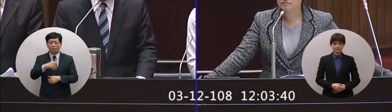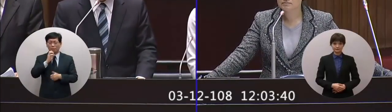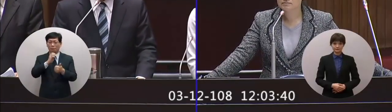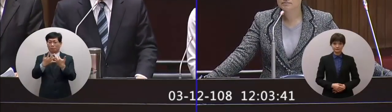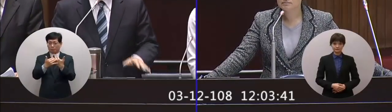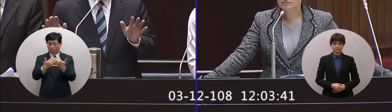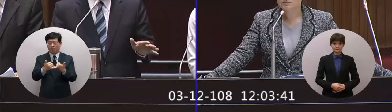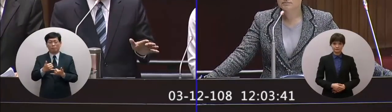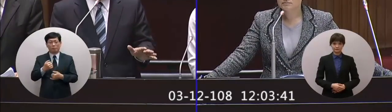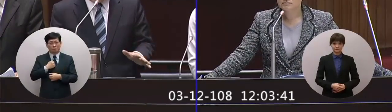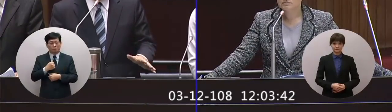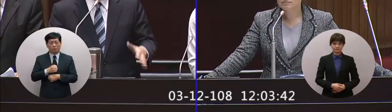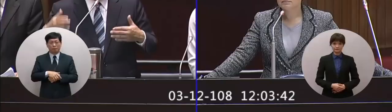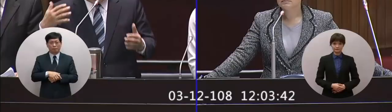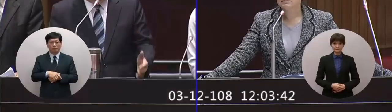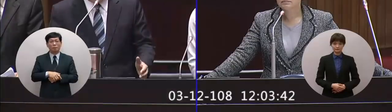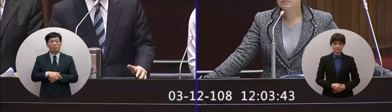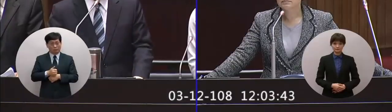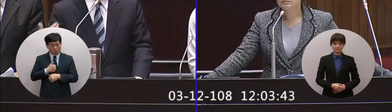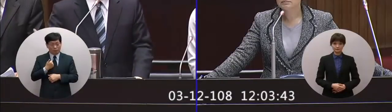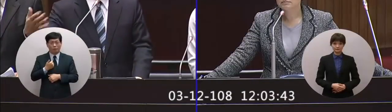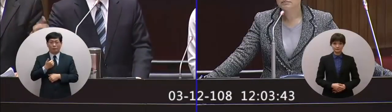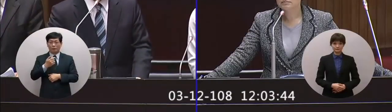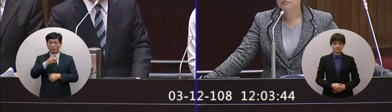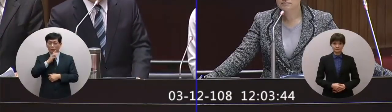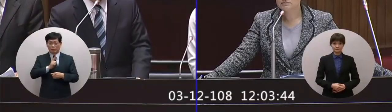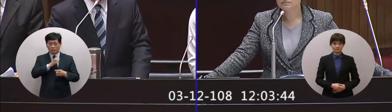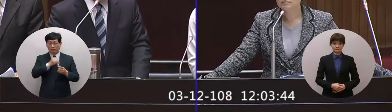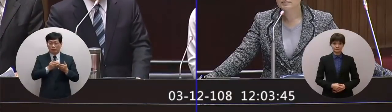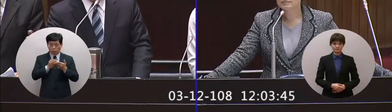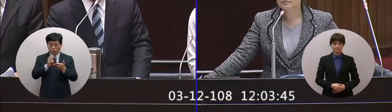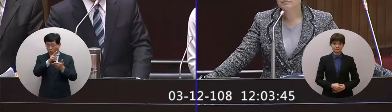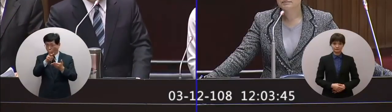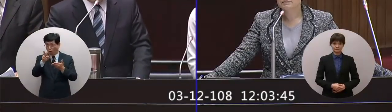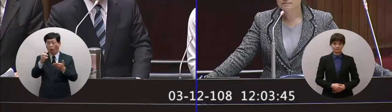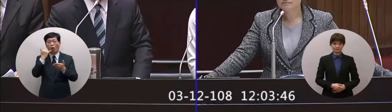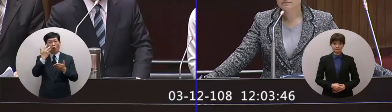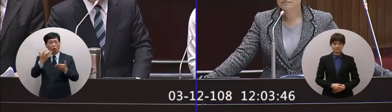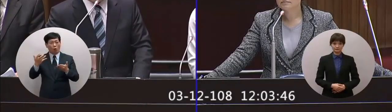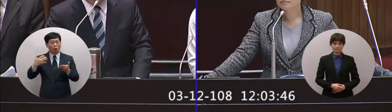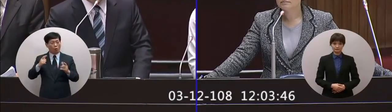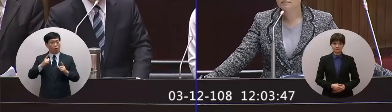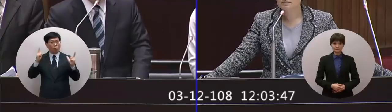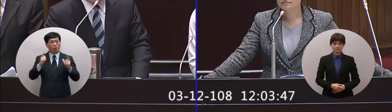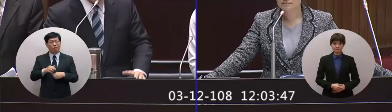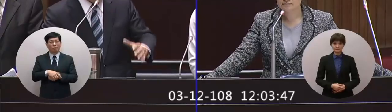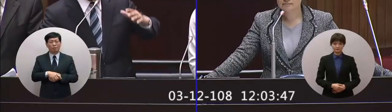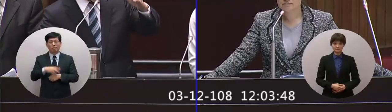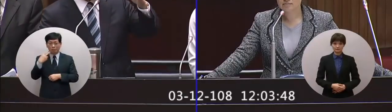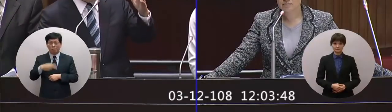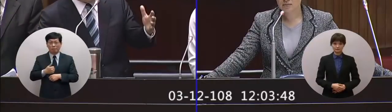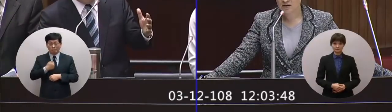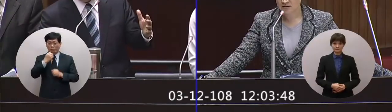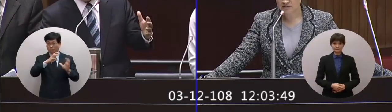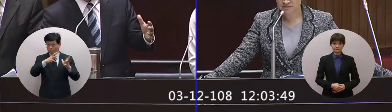学生知道其实是只有解难出海才能看得到海天壮阔，而只